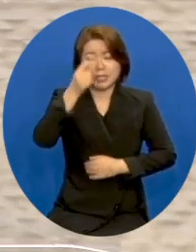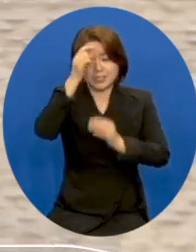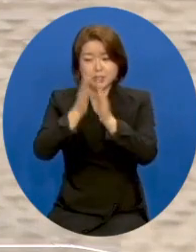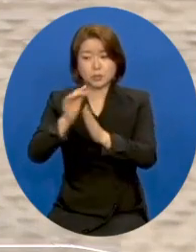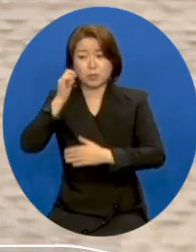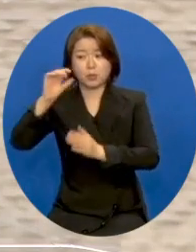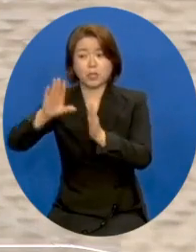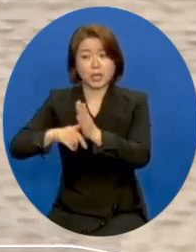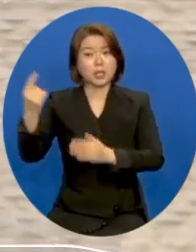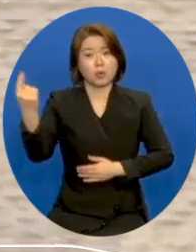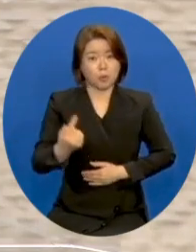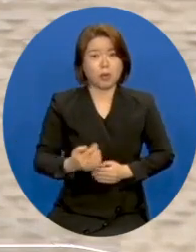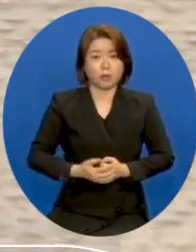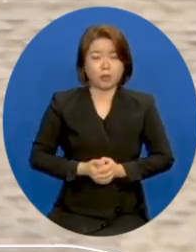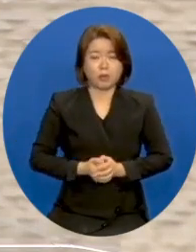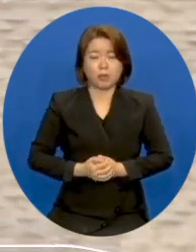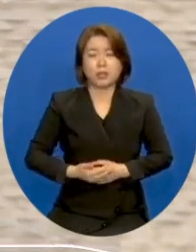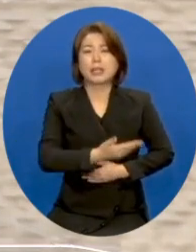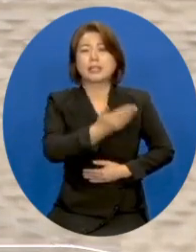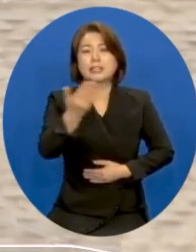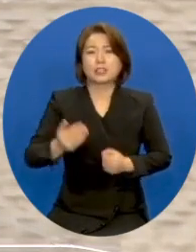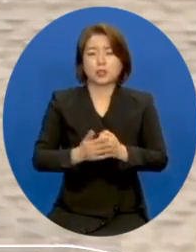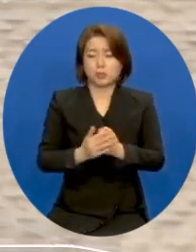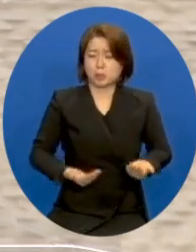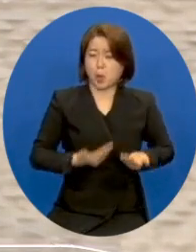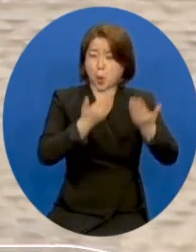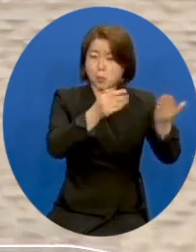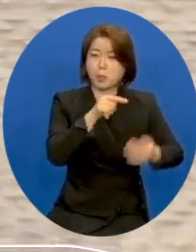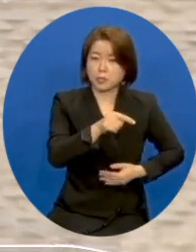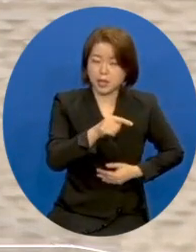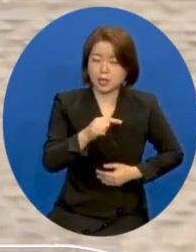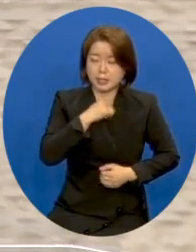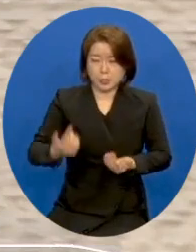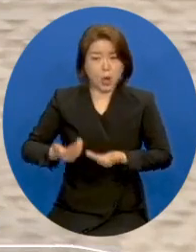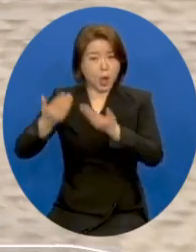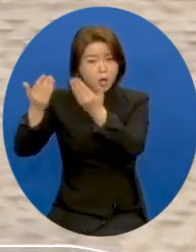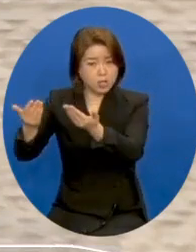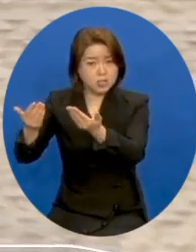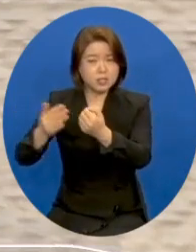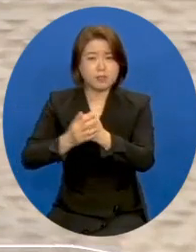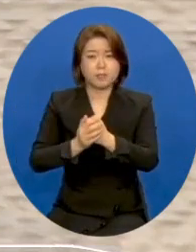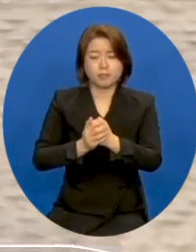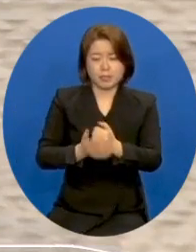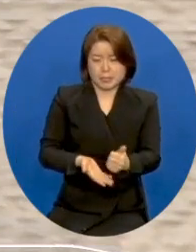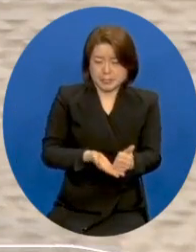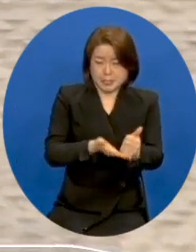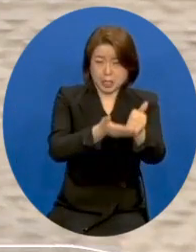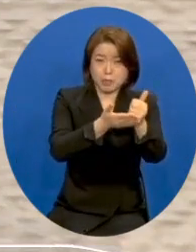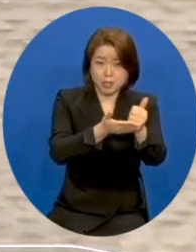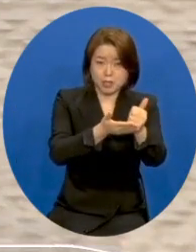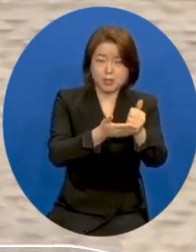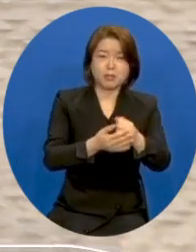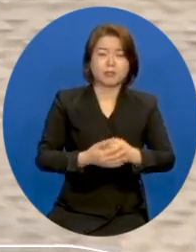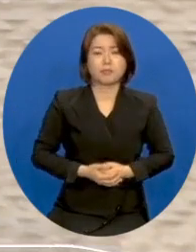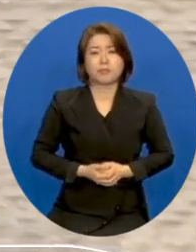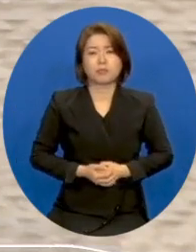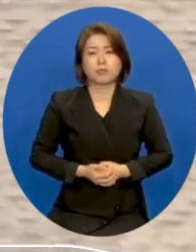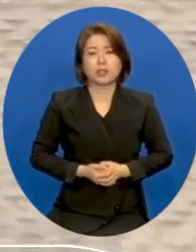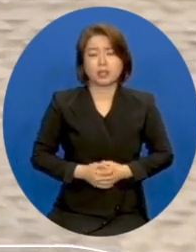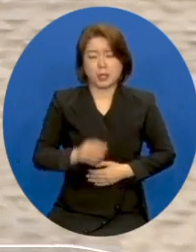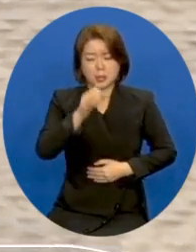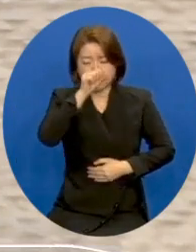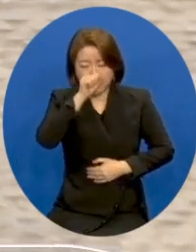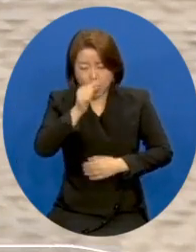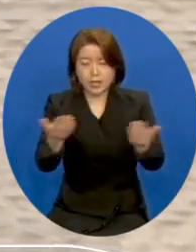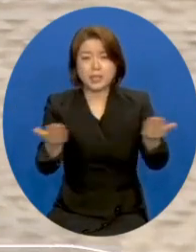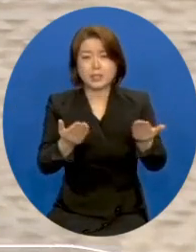옵니다. 여러분 봉사하는 것도 헌신하는 것도 섬기는 것도 선한 일에도